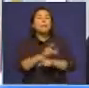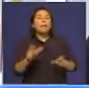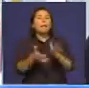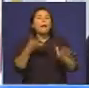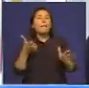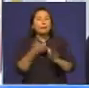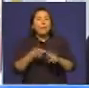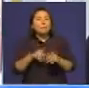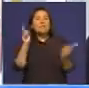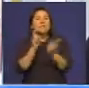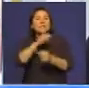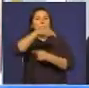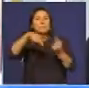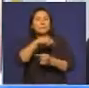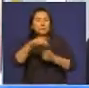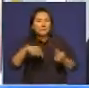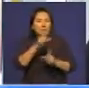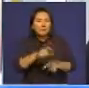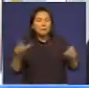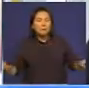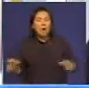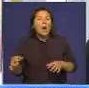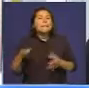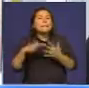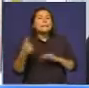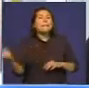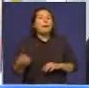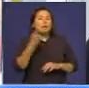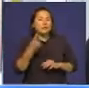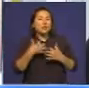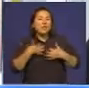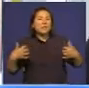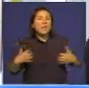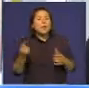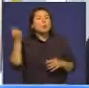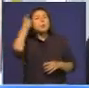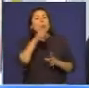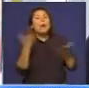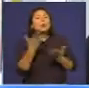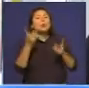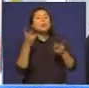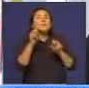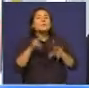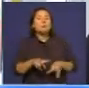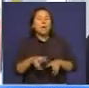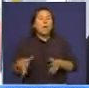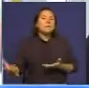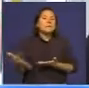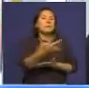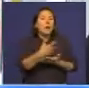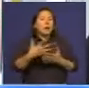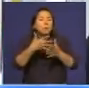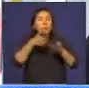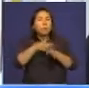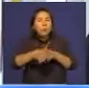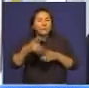также встретились с предпринимателями в области сельского хозяйства и животноводства и узнали, какие им нужны кадры. В целом мы собрали полную информацию о